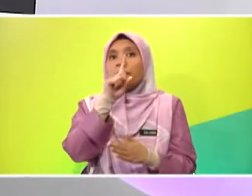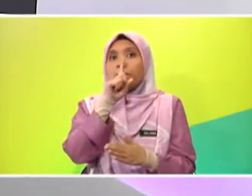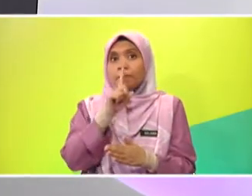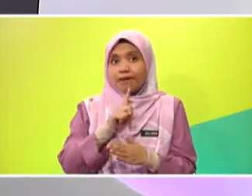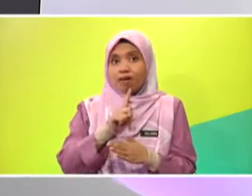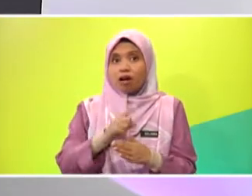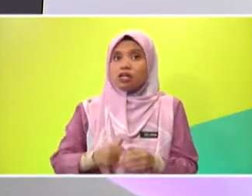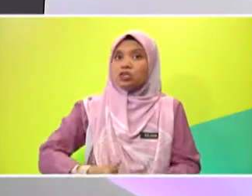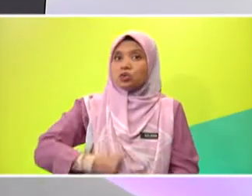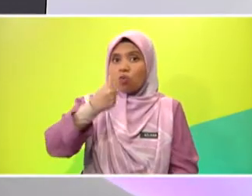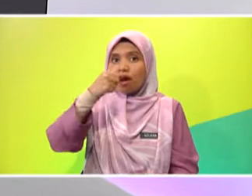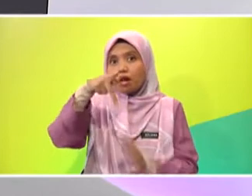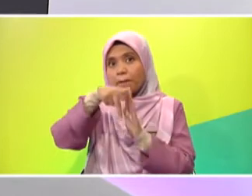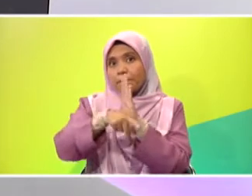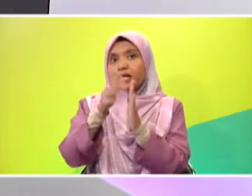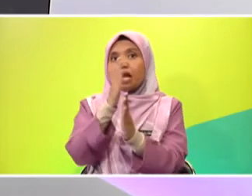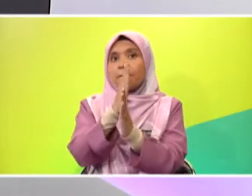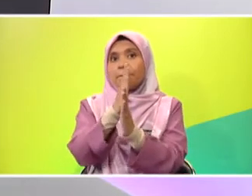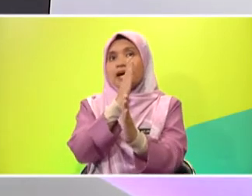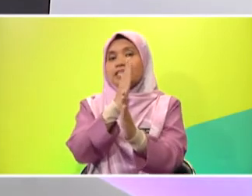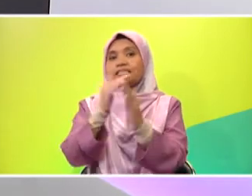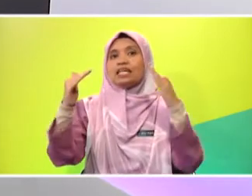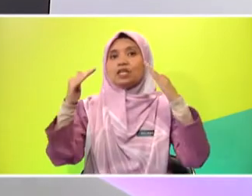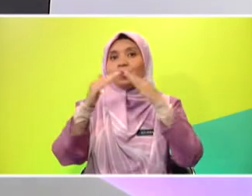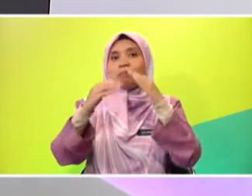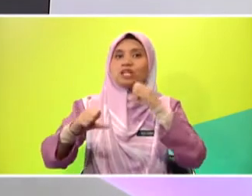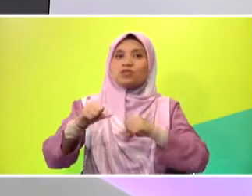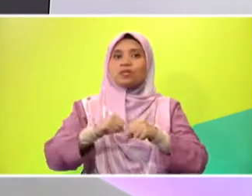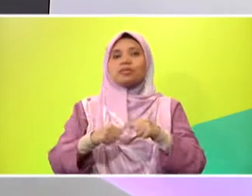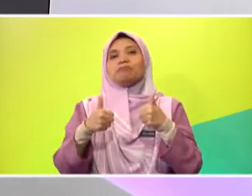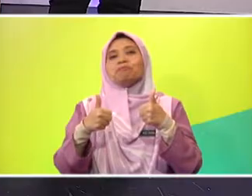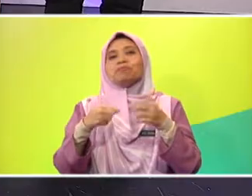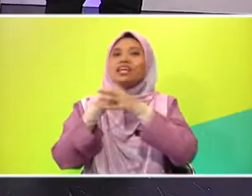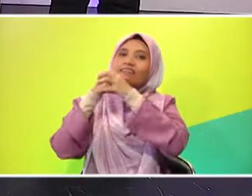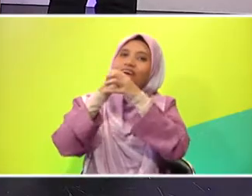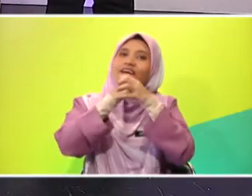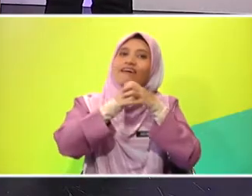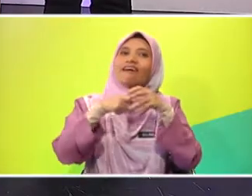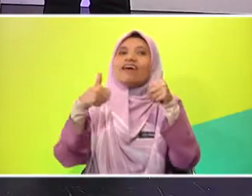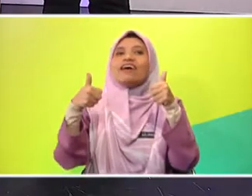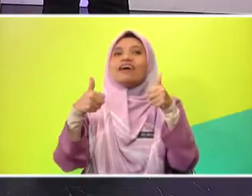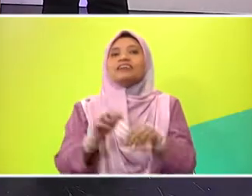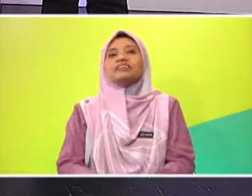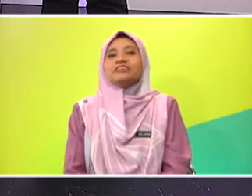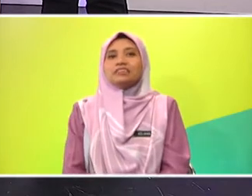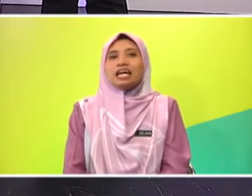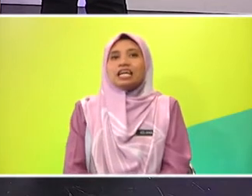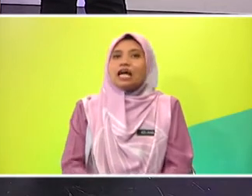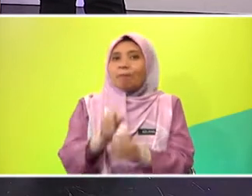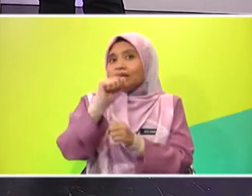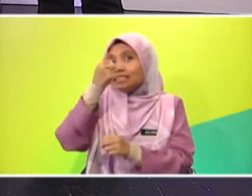perbarisan Rumah suka indahnya kaki Nah jadi inilah kritik teh sangat menarik diberikan 10